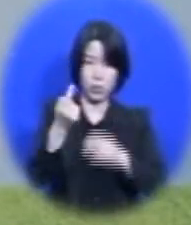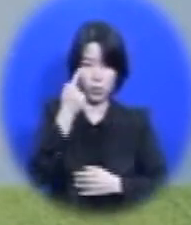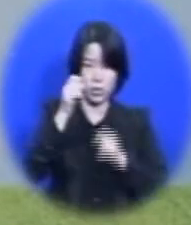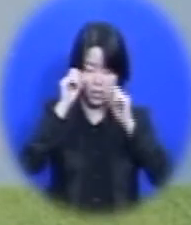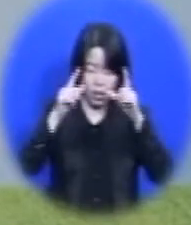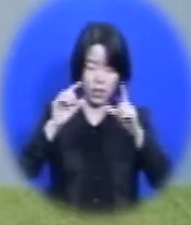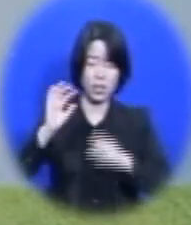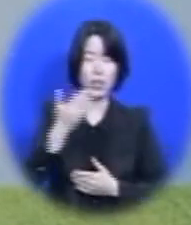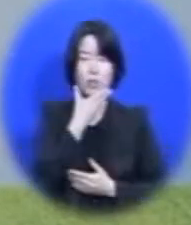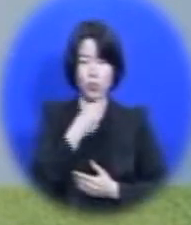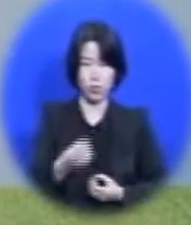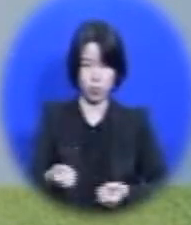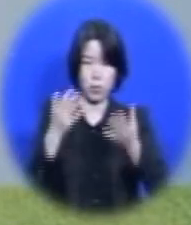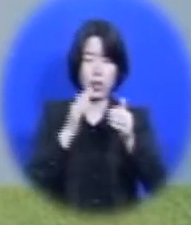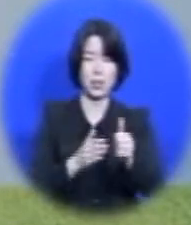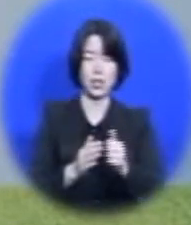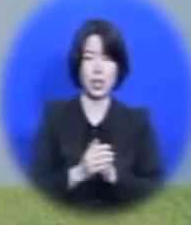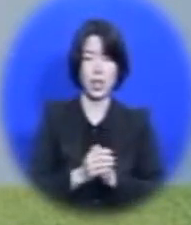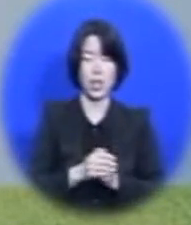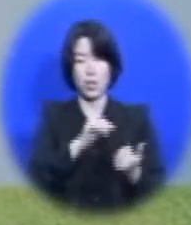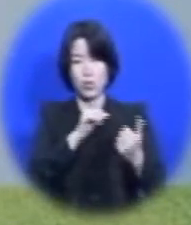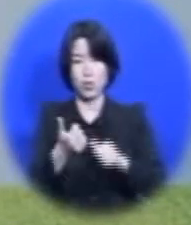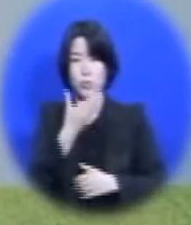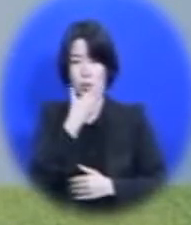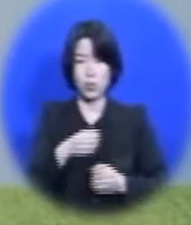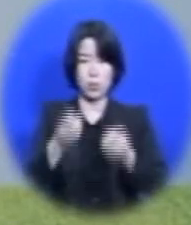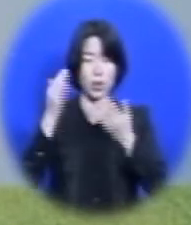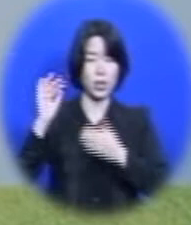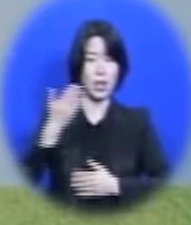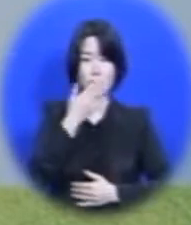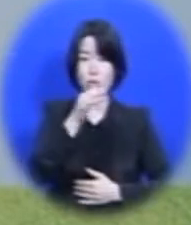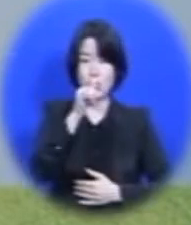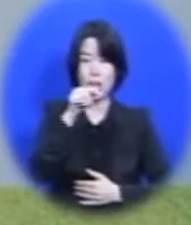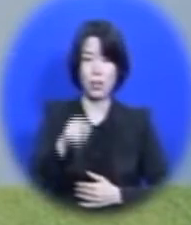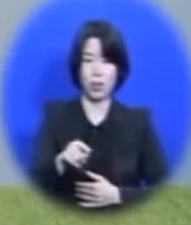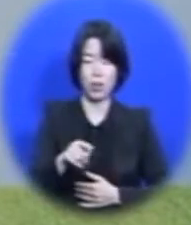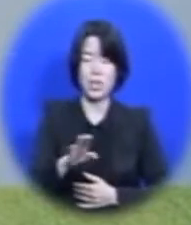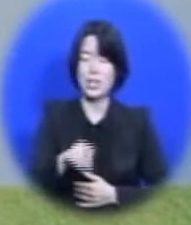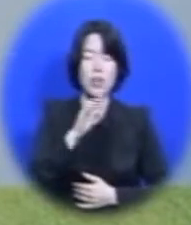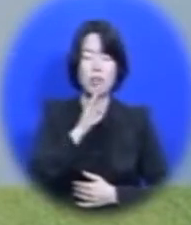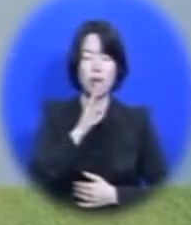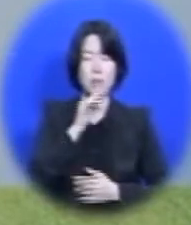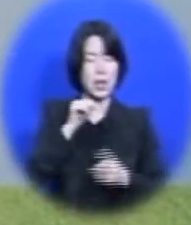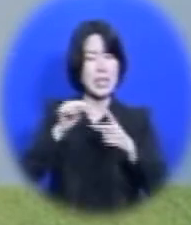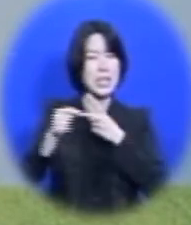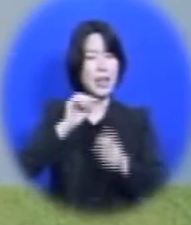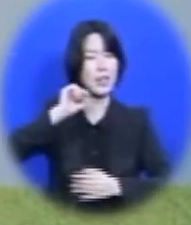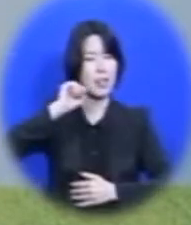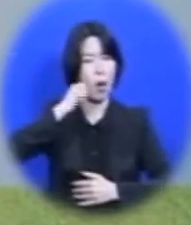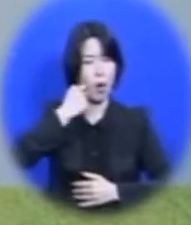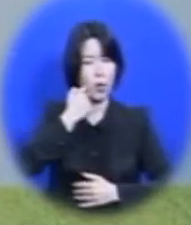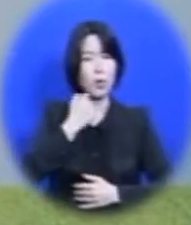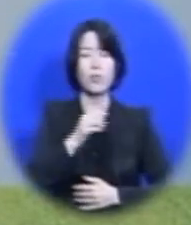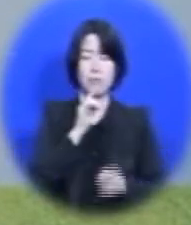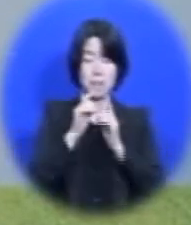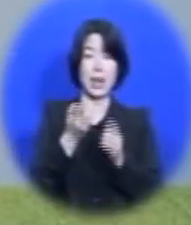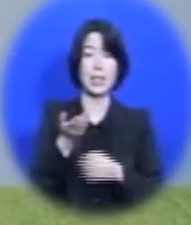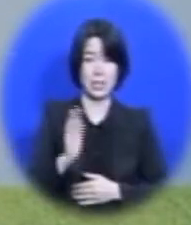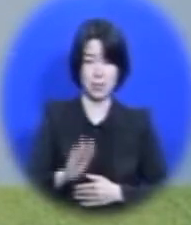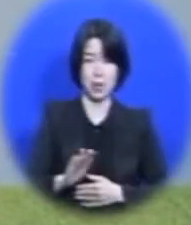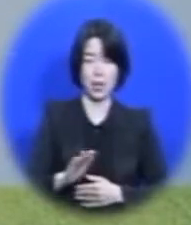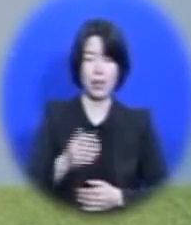축복합니다. 여러분, 죽음이 축복이 될 수 있다는 것, 이건 정말 이해하기가 어려운 말씀이지만